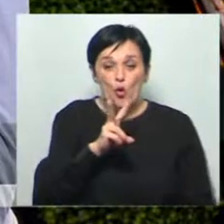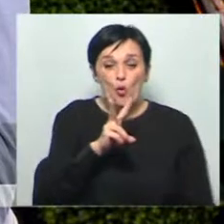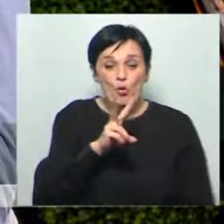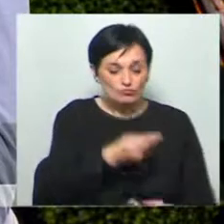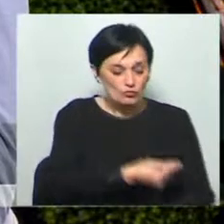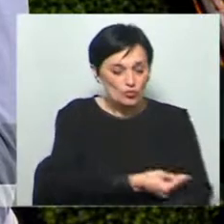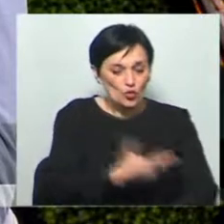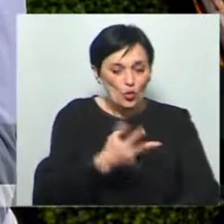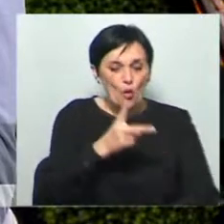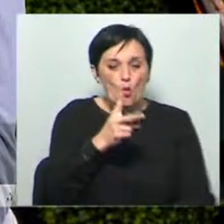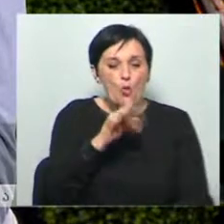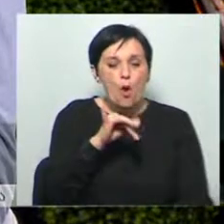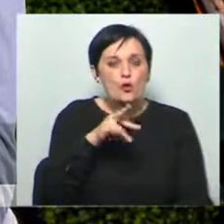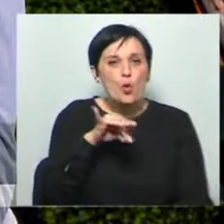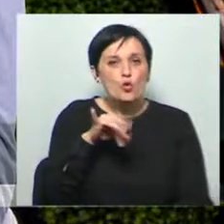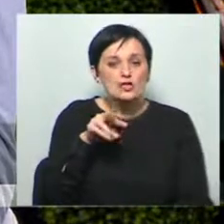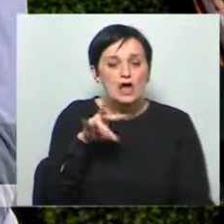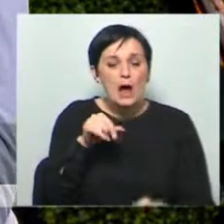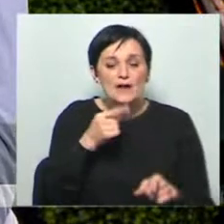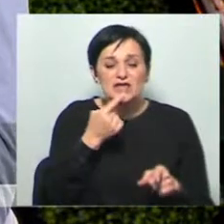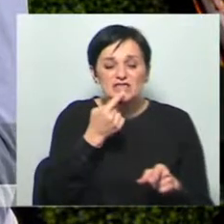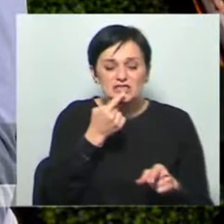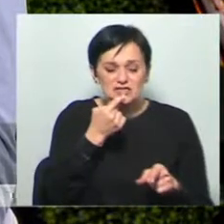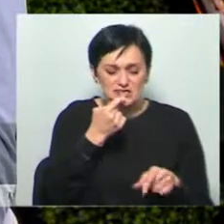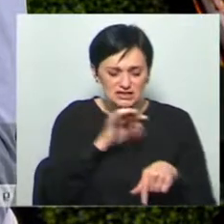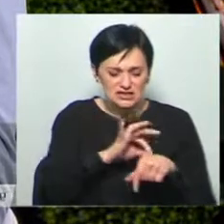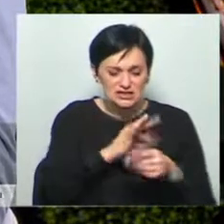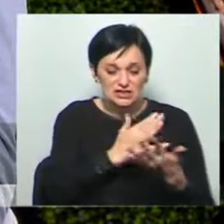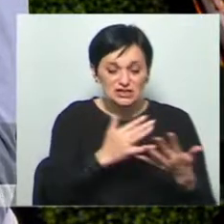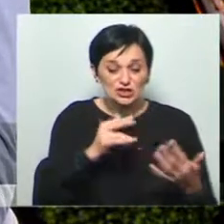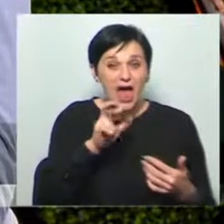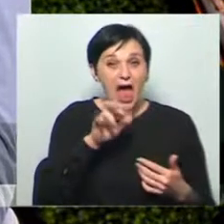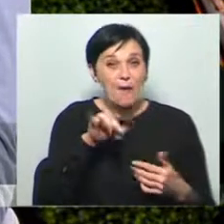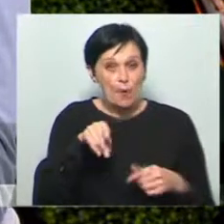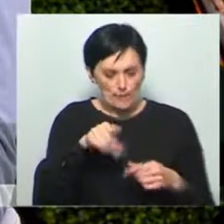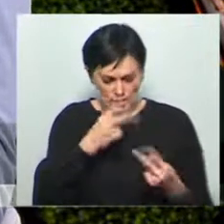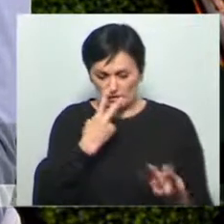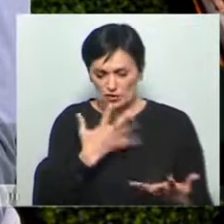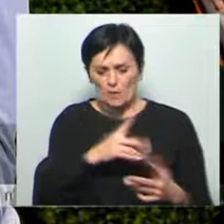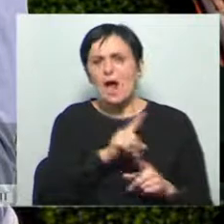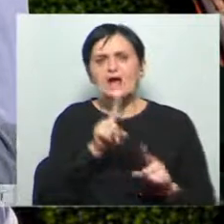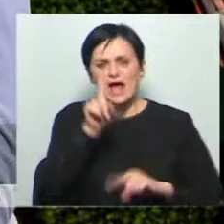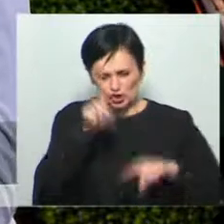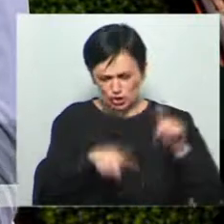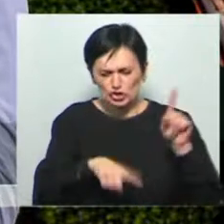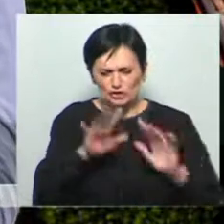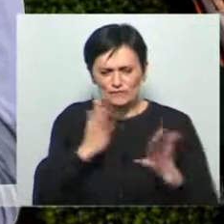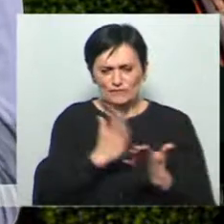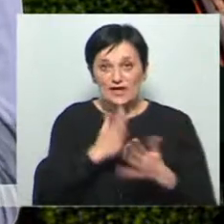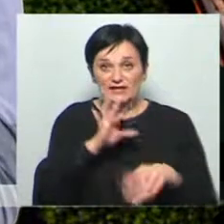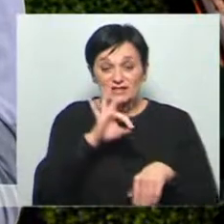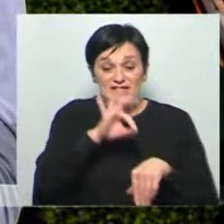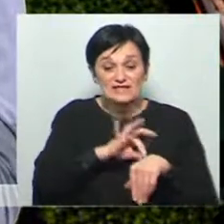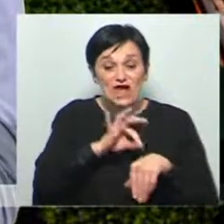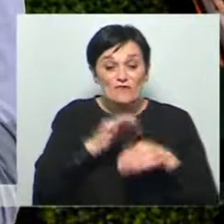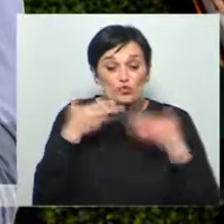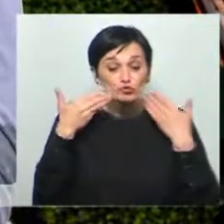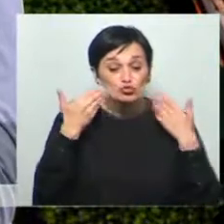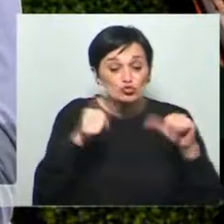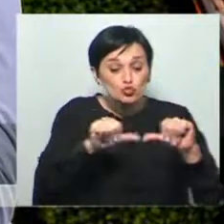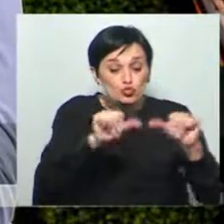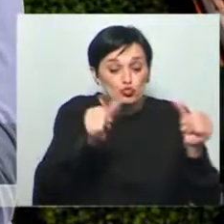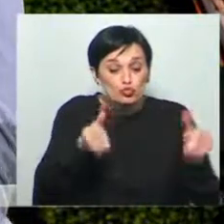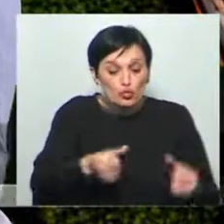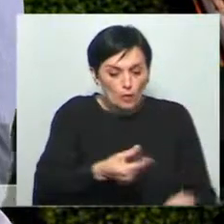კოაგულოგრამაში, ძირითად შემთხვევაში სისხლდენი დაავადება, ანუ როგორც ჰემოფილია ჩანს, მაგრამ არის იშვიათი შემთხვევები, როცა დაავადების მსუბუქი ფორმა შეიძლება